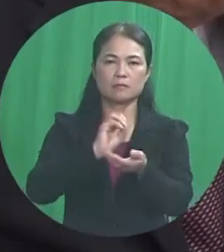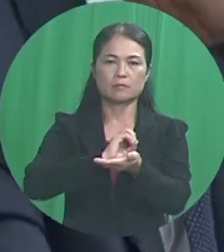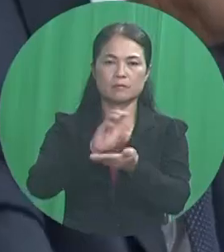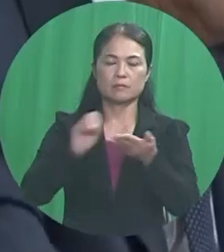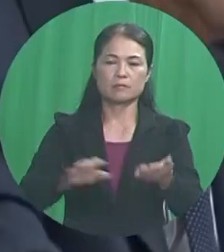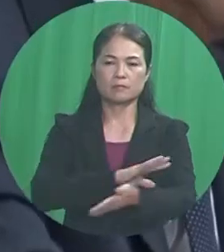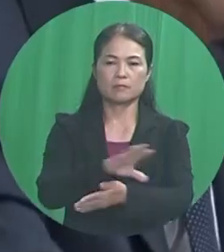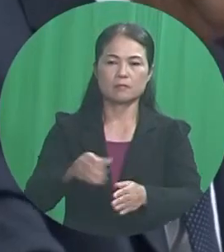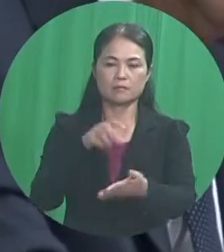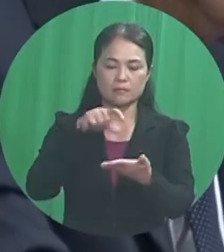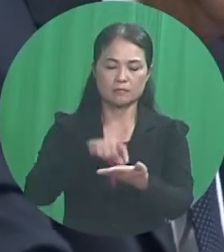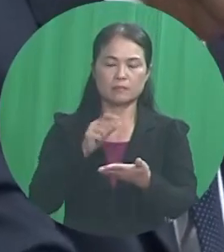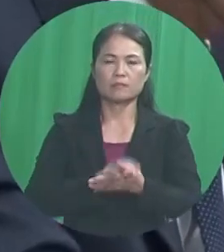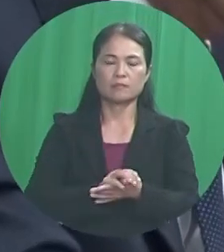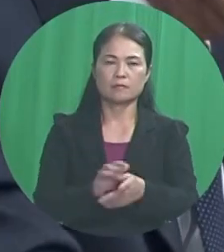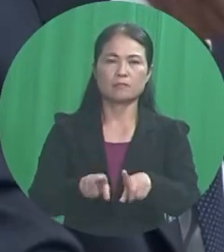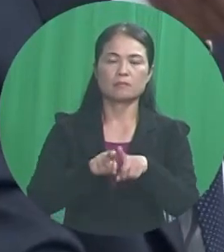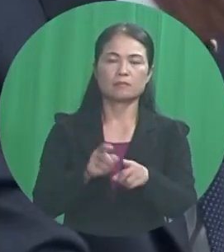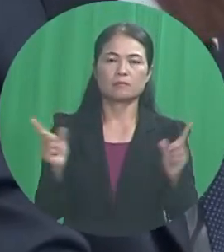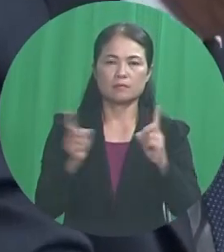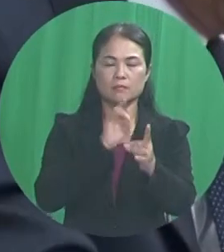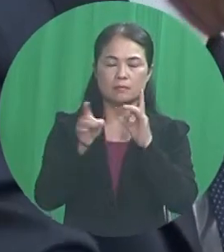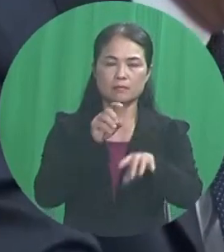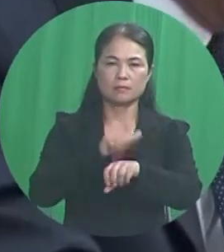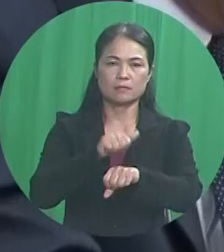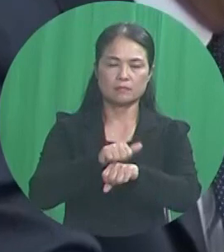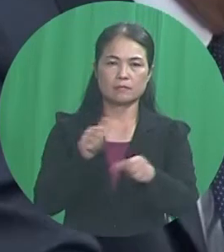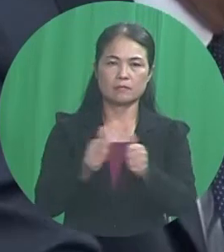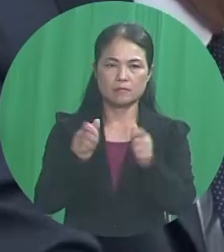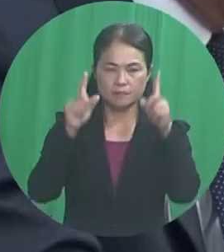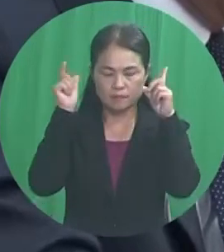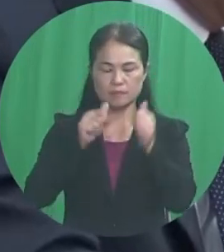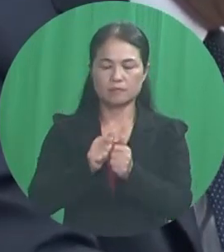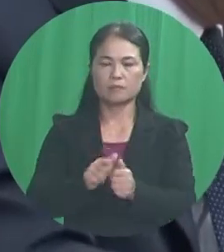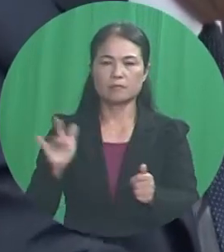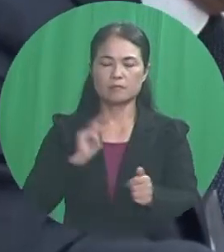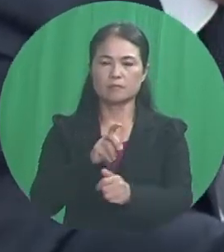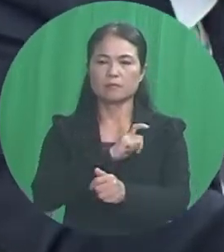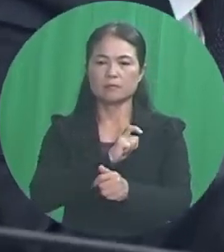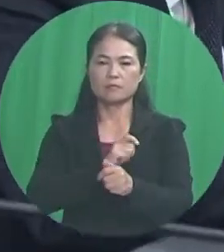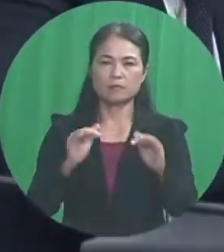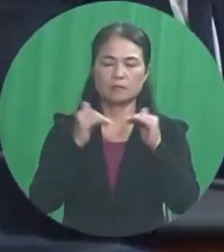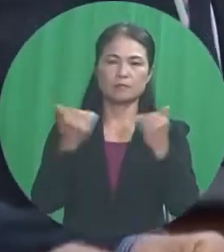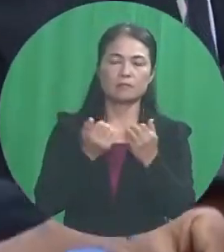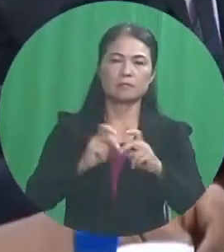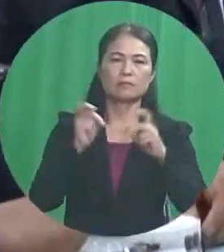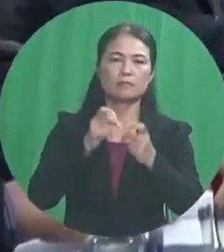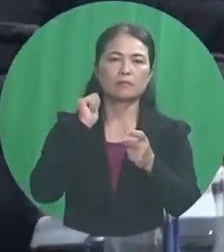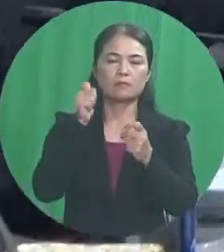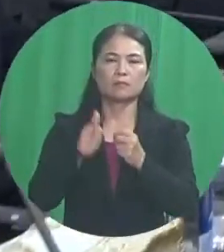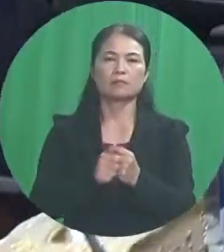នកម្ពុជាថ្នាក់កណ្ដាលព្រមទាំងបានជួបពិភាក្សាការងារជាមួយឯកឧត្តមប្រាក់សុខុនសមាជិកគណៈអ